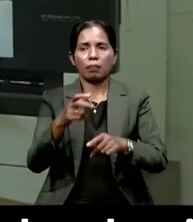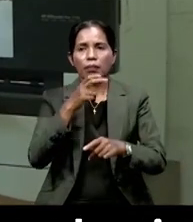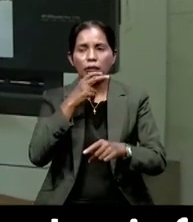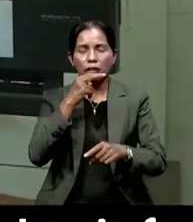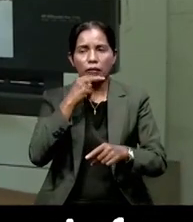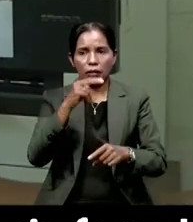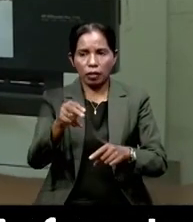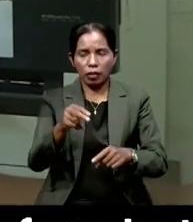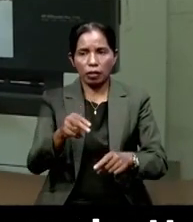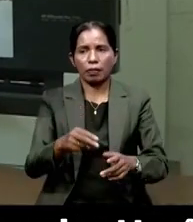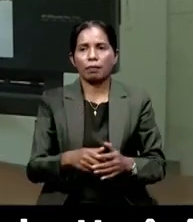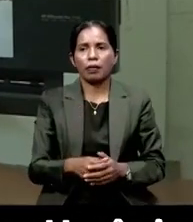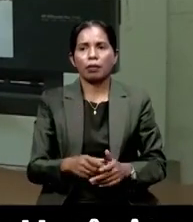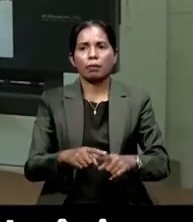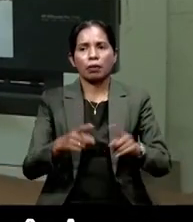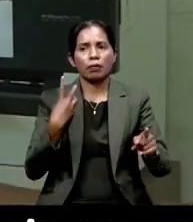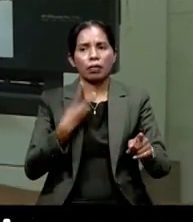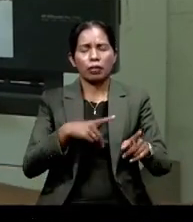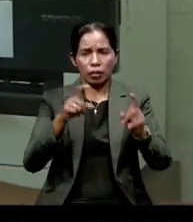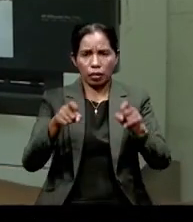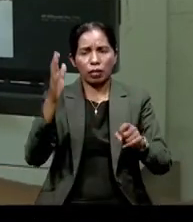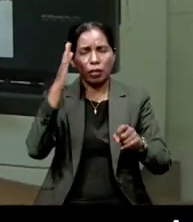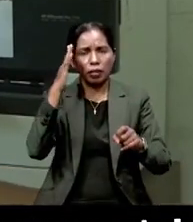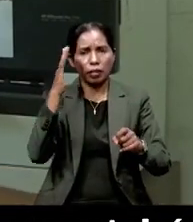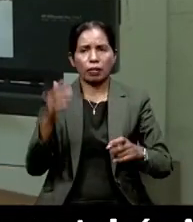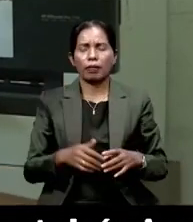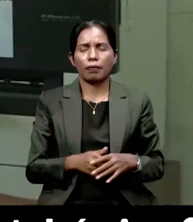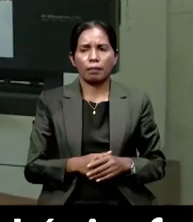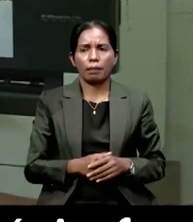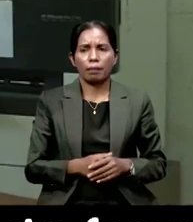ema será. Mas ida tem que atene.